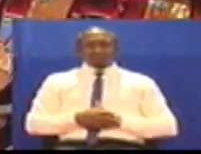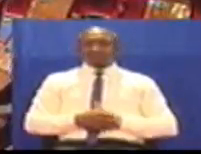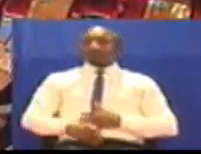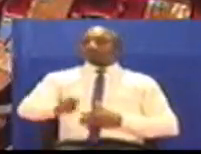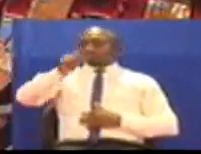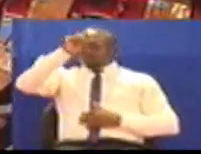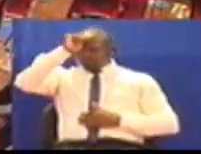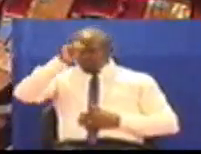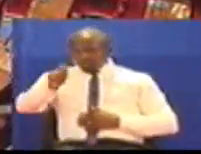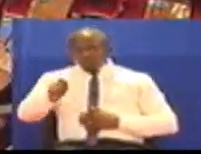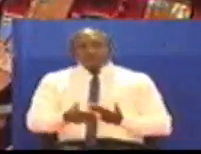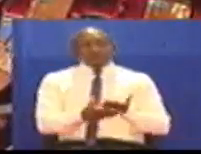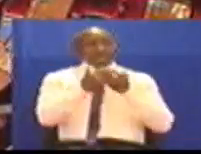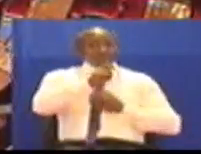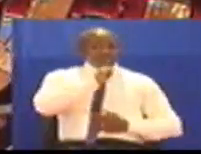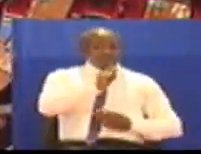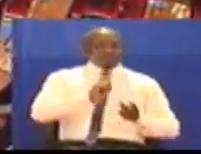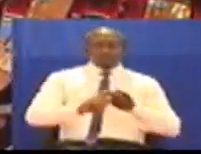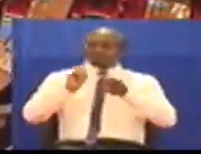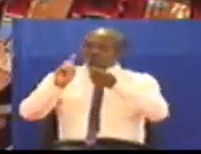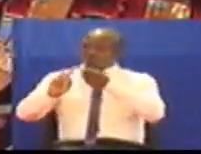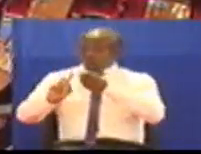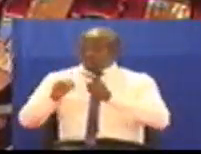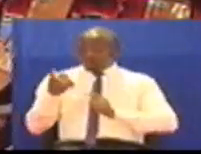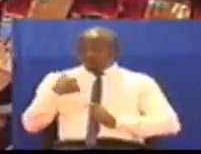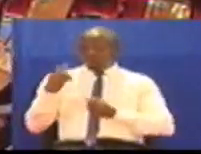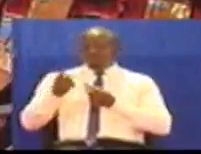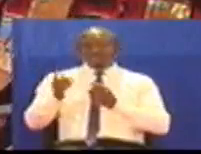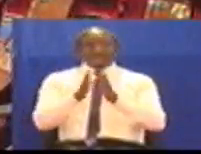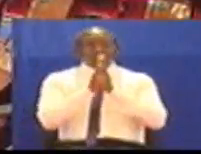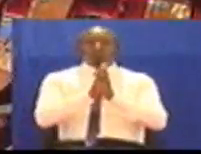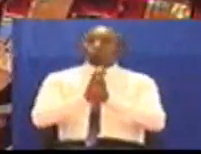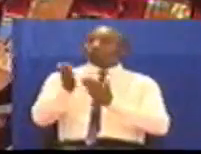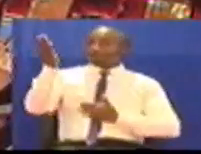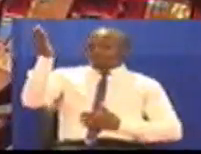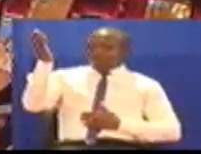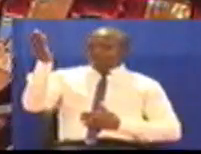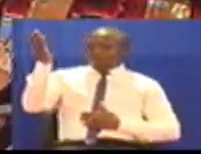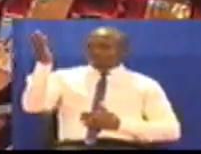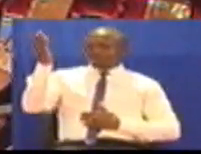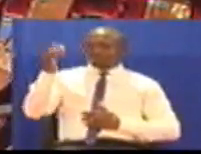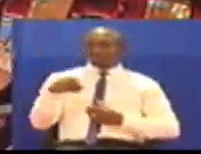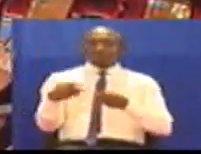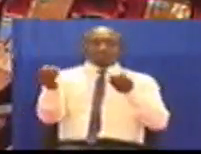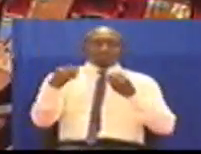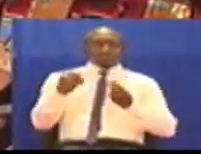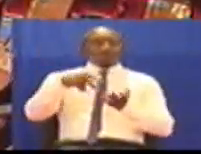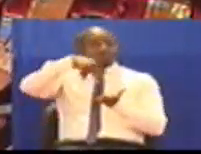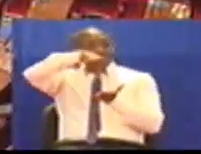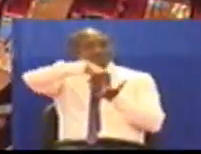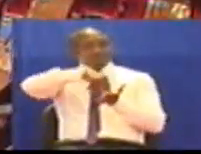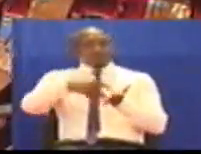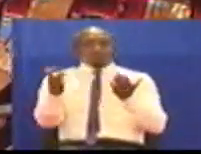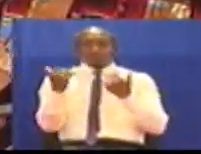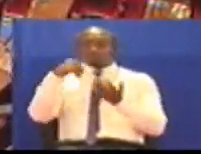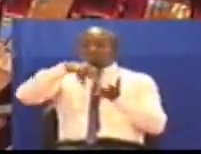Mheshimiwa Naibu Spika, wale yote kwanza na mimi napenda nimshukuru Mwenyezi Mungu aliyenijalia kusimama katika bunge